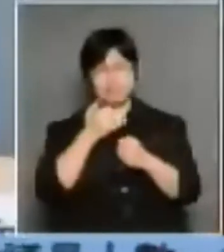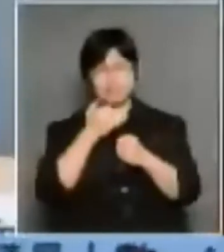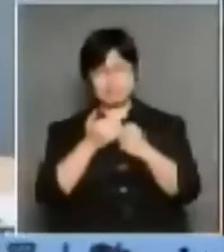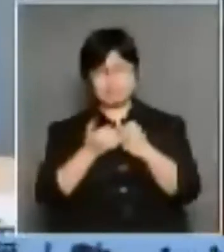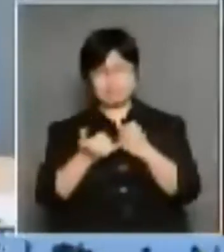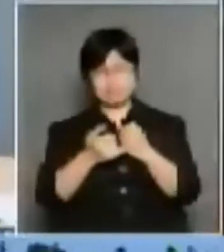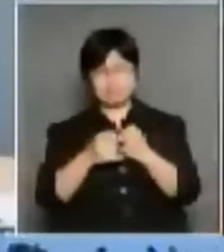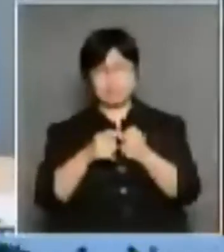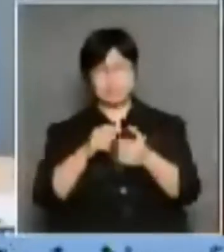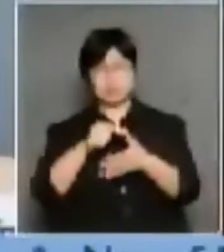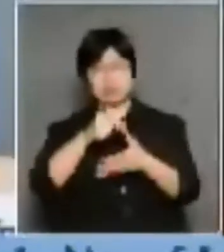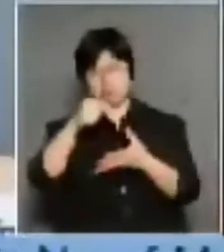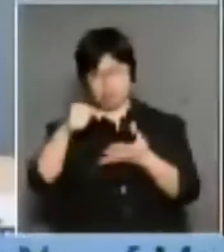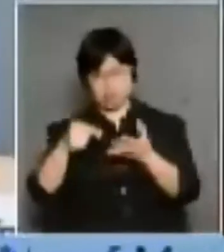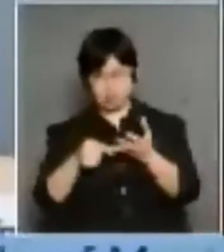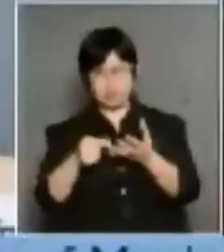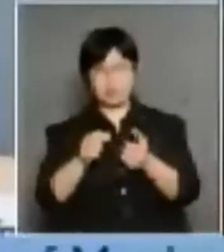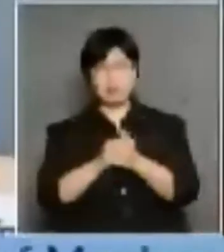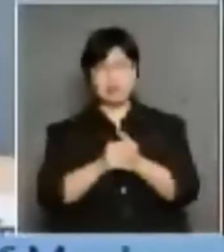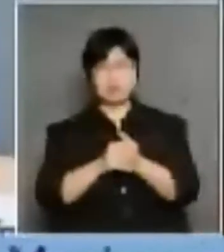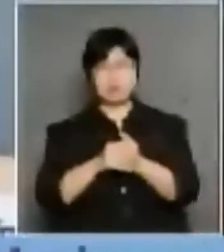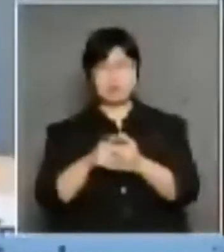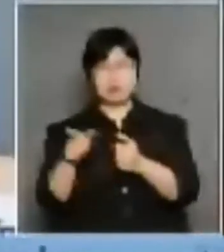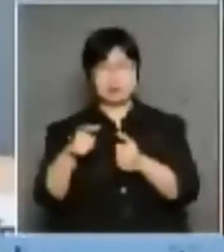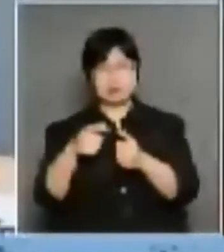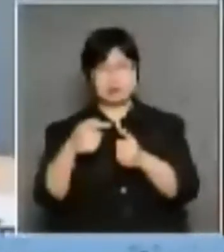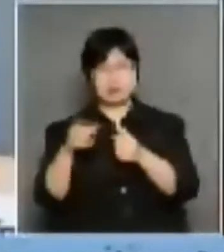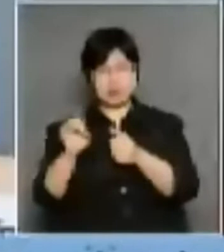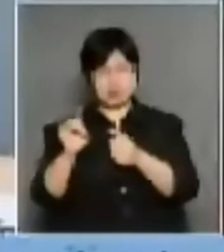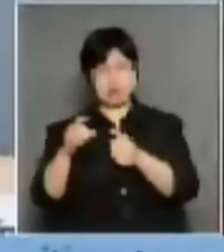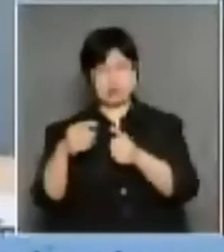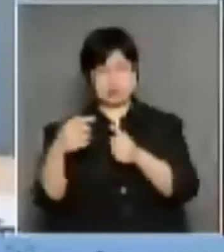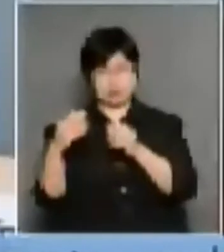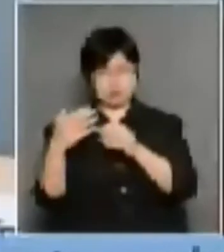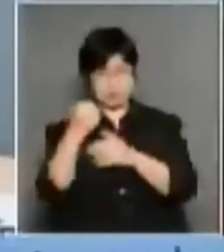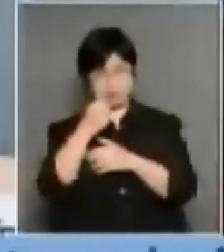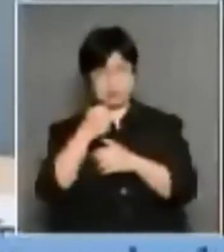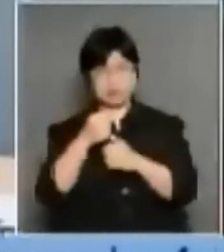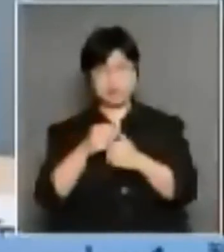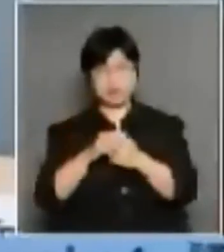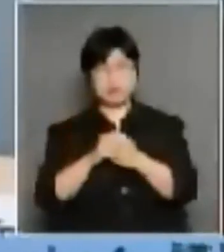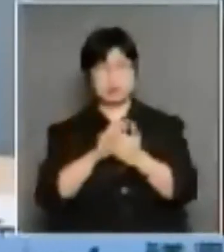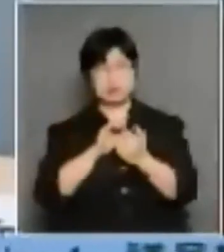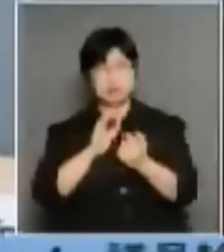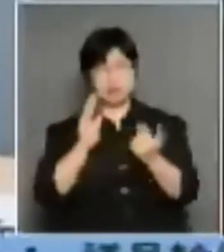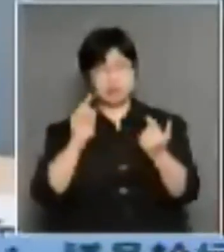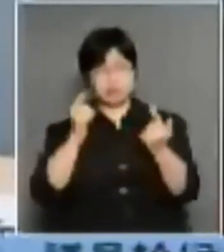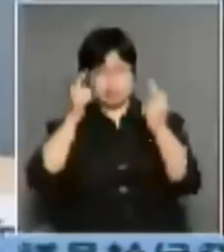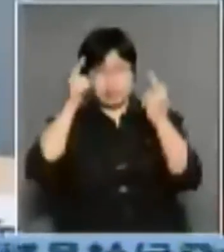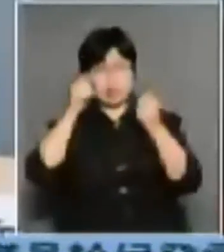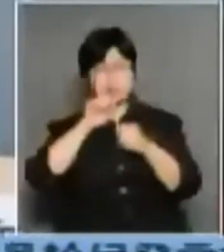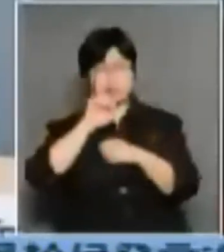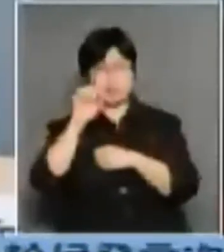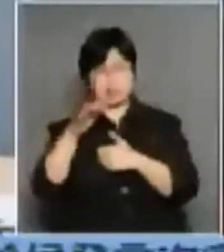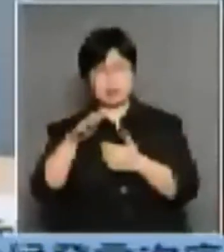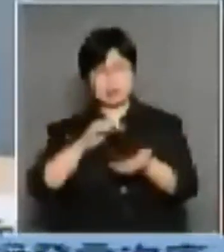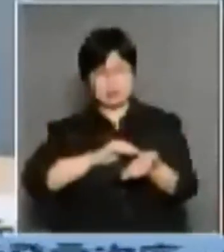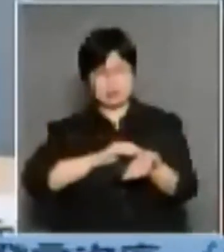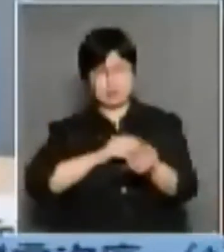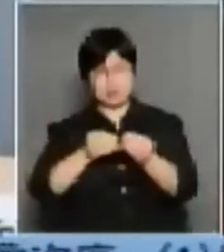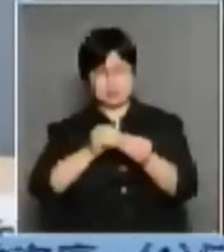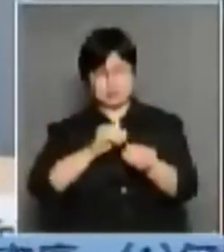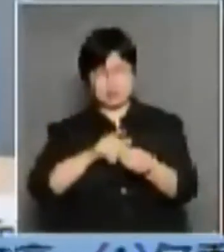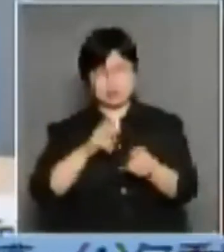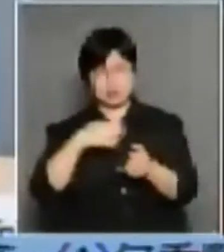倒退局長，即係張建宗啦，在城市論壇上也說醫療券學了生果